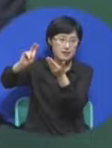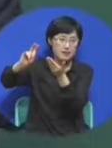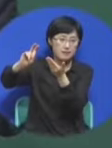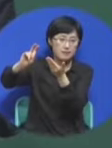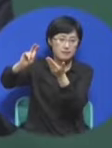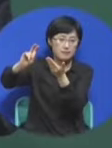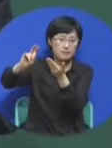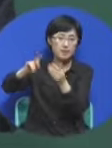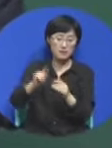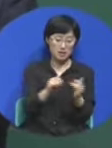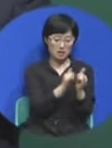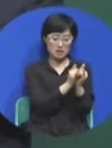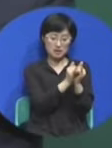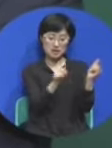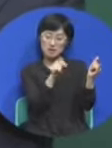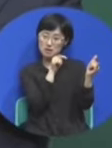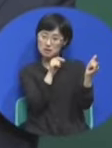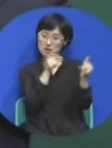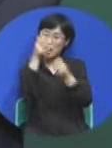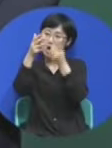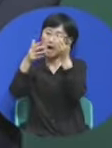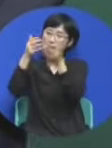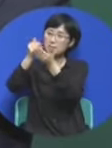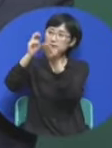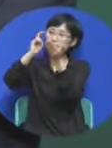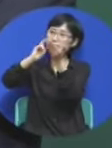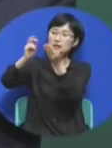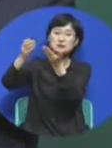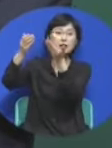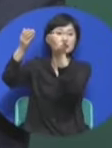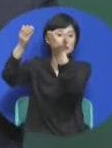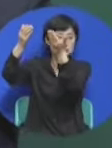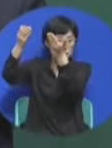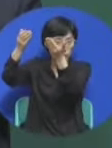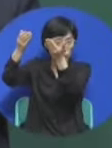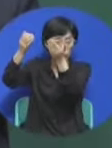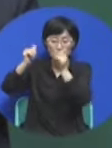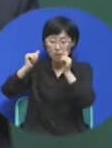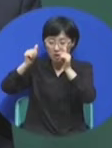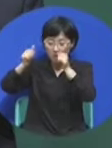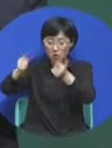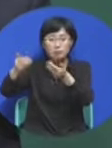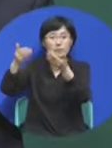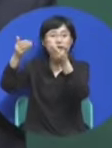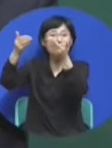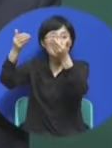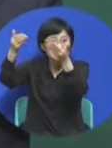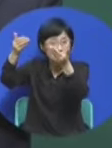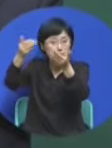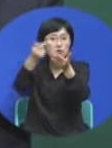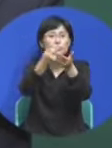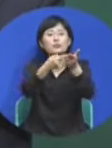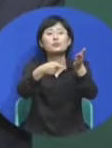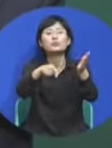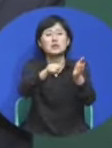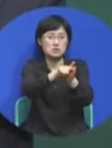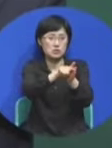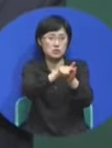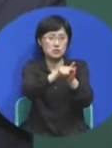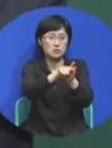这个礼拜里有敬拜和赞美这样的意义. 우리 인간은 어떤 존재냐? 하나님을 찬양하고 하나님께 경배를 드리는 존재로 창조하셨어요.